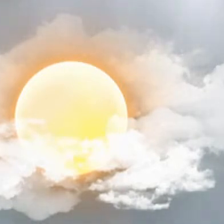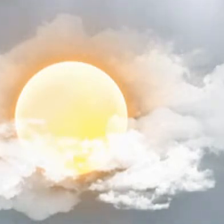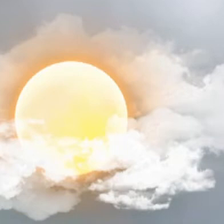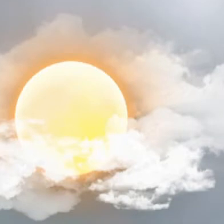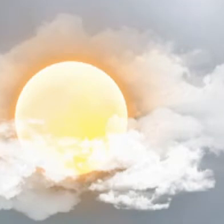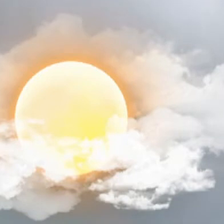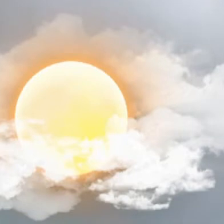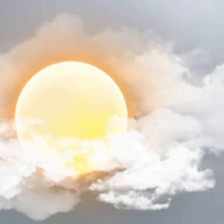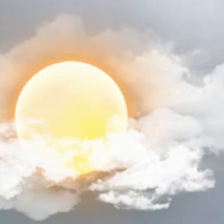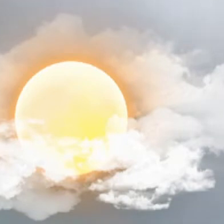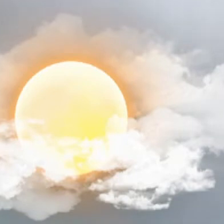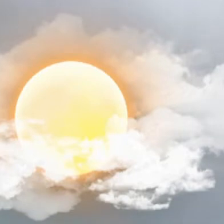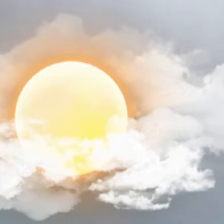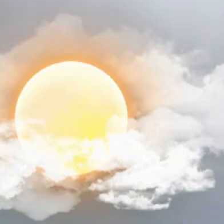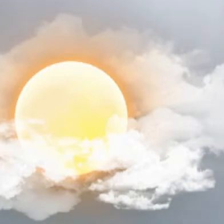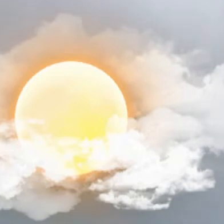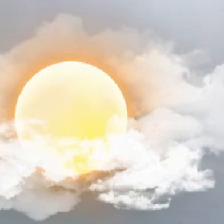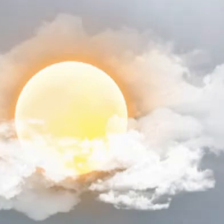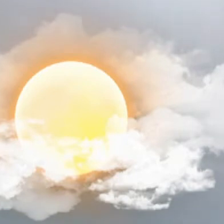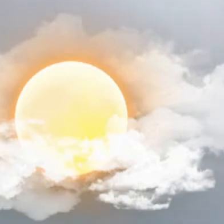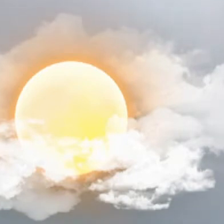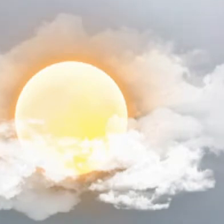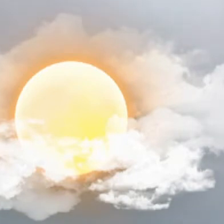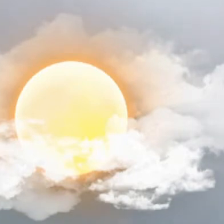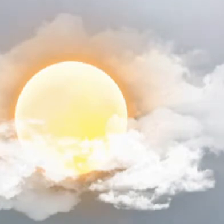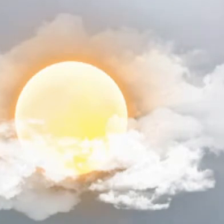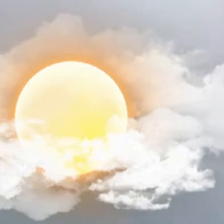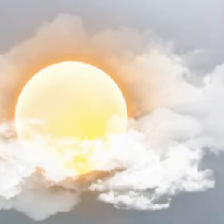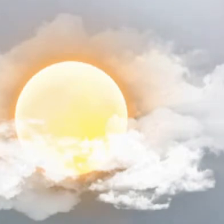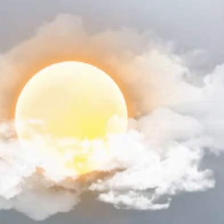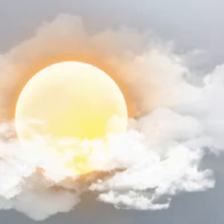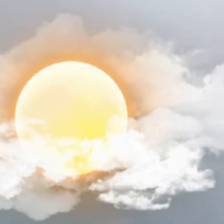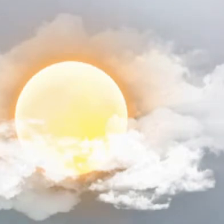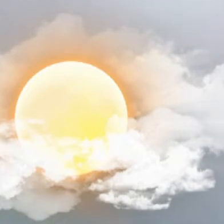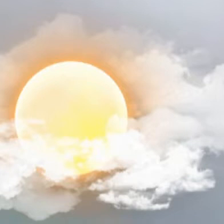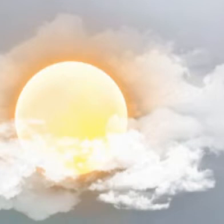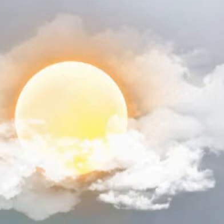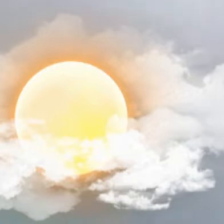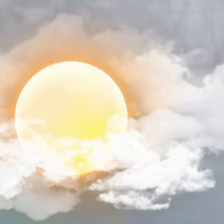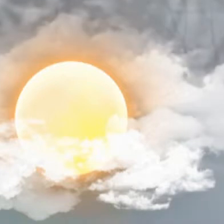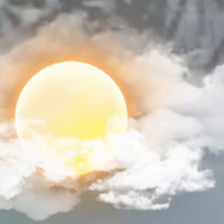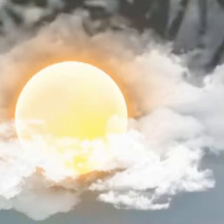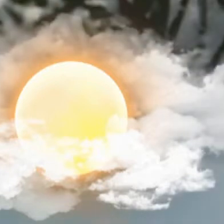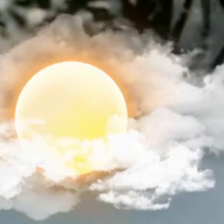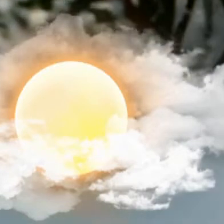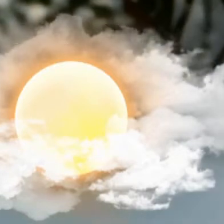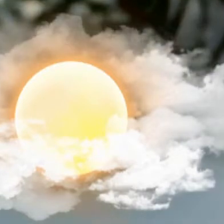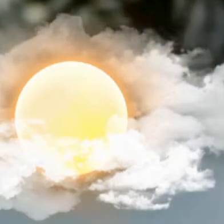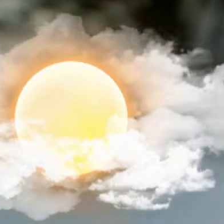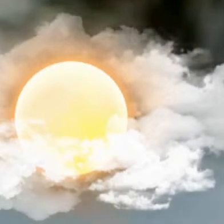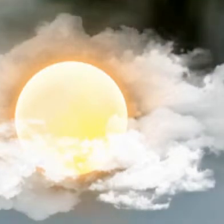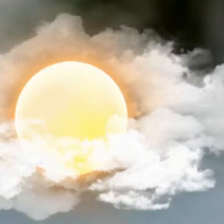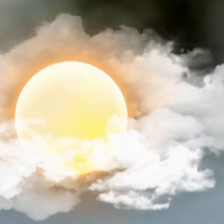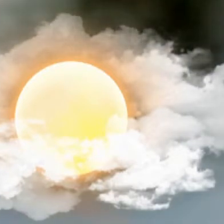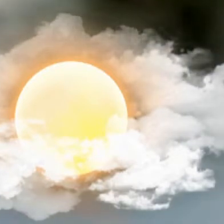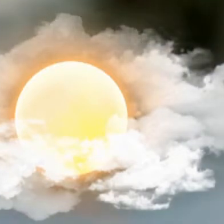Хуткость 2-3 метра в секунду. У Слоніми, Щучині, Лідзі, Іллі, Дятлові і Карелічах каля 10 градусів морозу